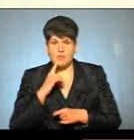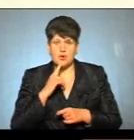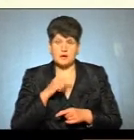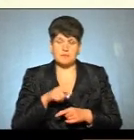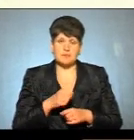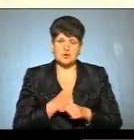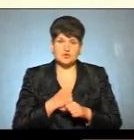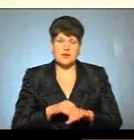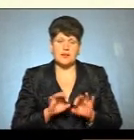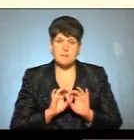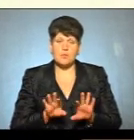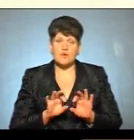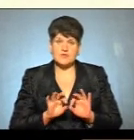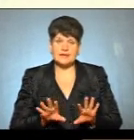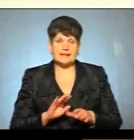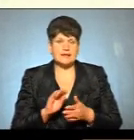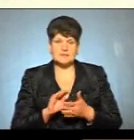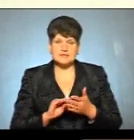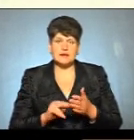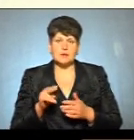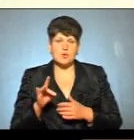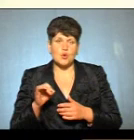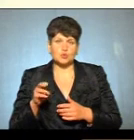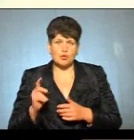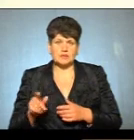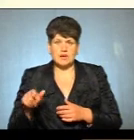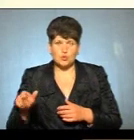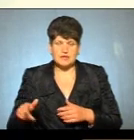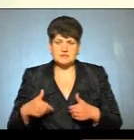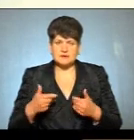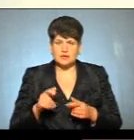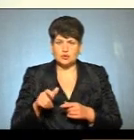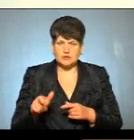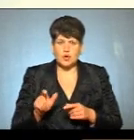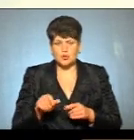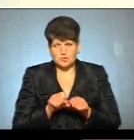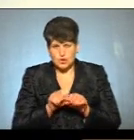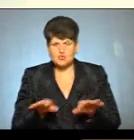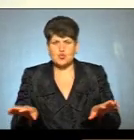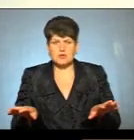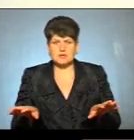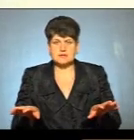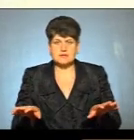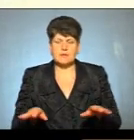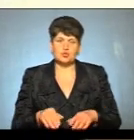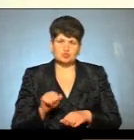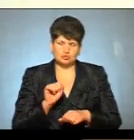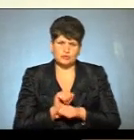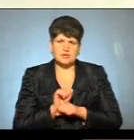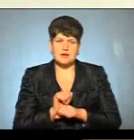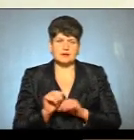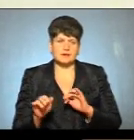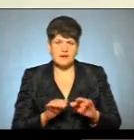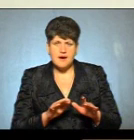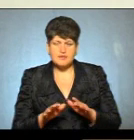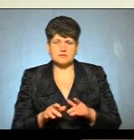працювали профілактично, не складали протоколи на людей, ми зверталися до людей, люди розходилися, скажімо так, або призупиняли